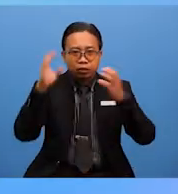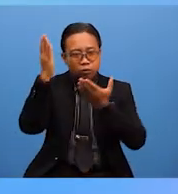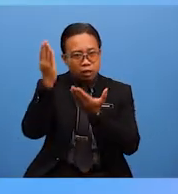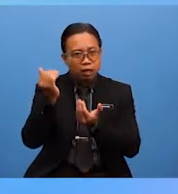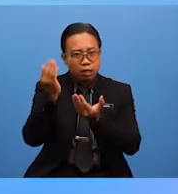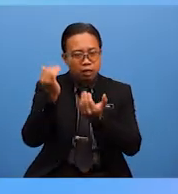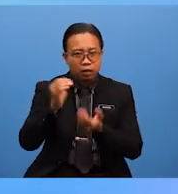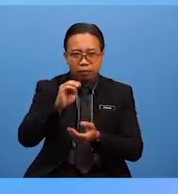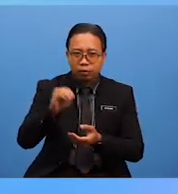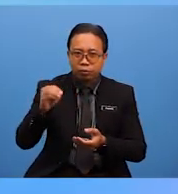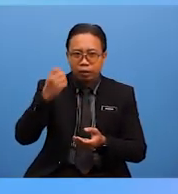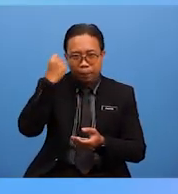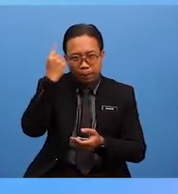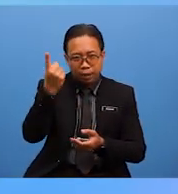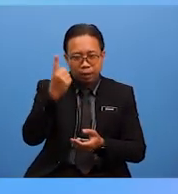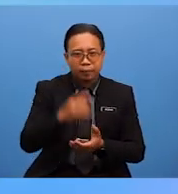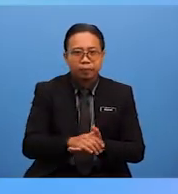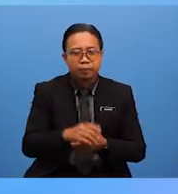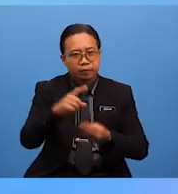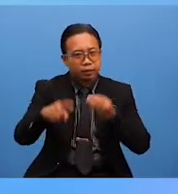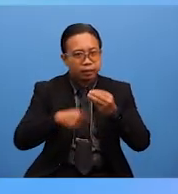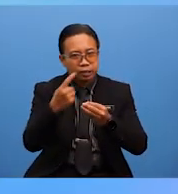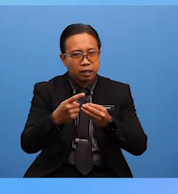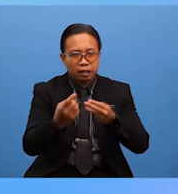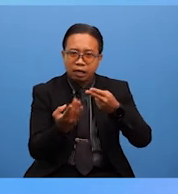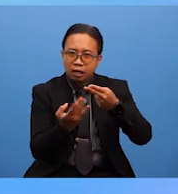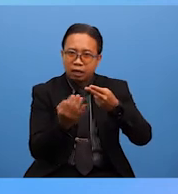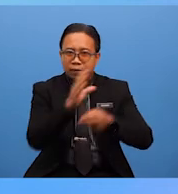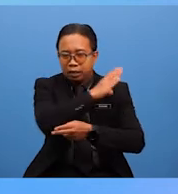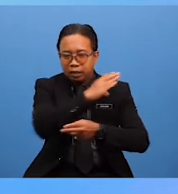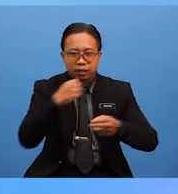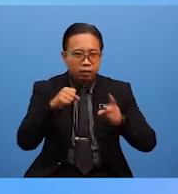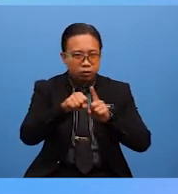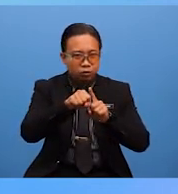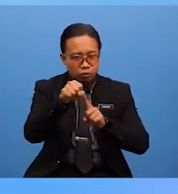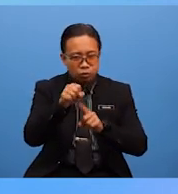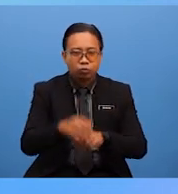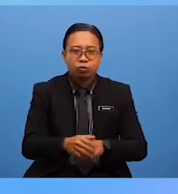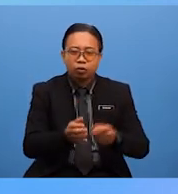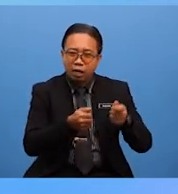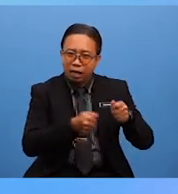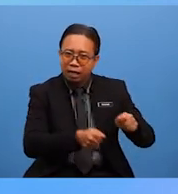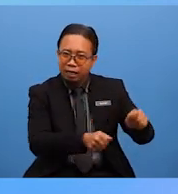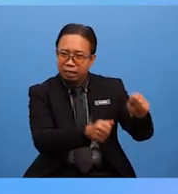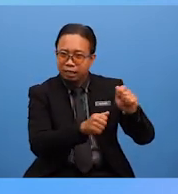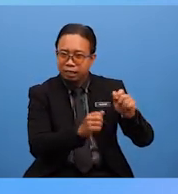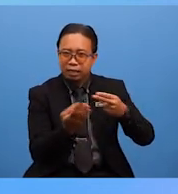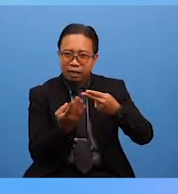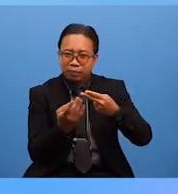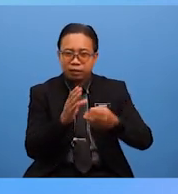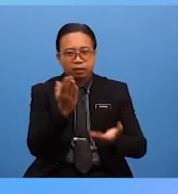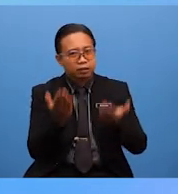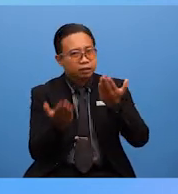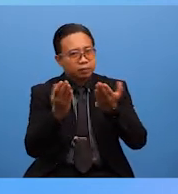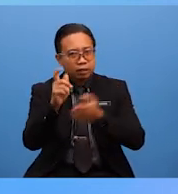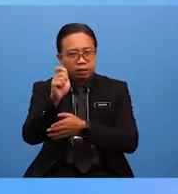harap murid-murid memahami dengan jelas tentang HB dan suhu pengaliran h dan keseimbangan